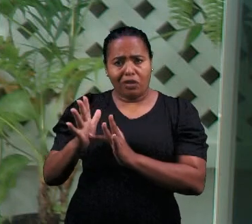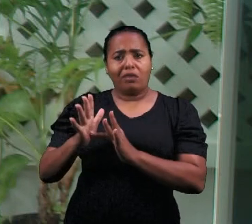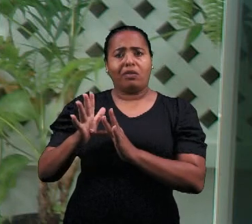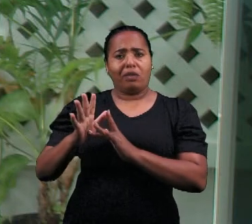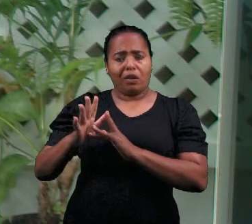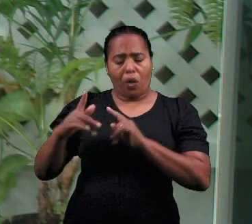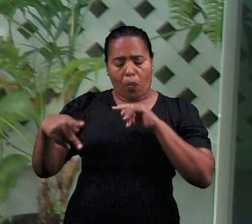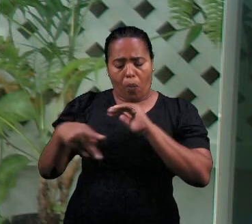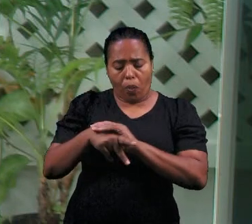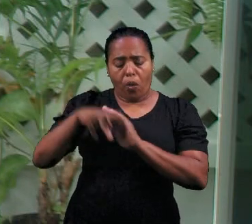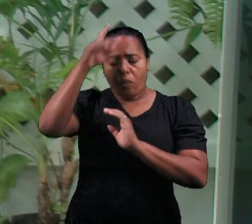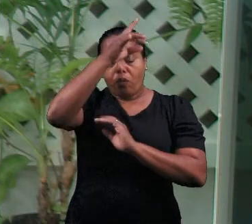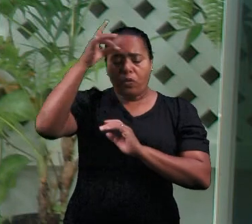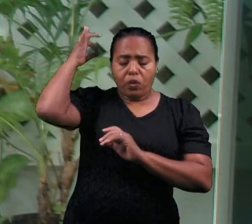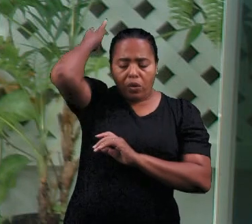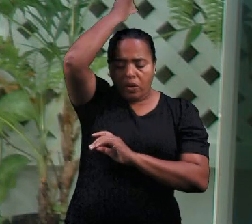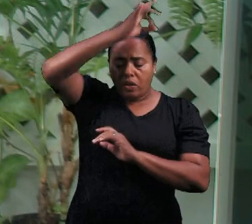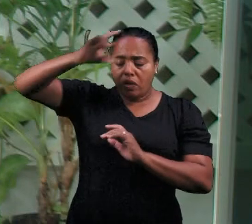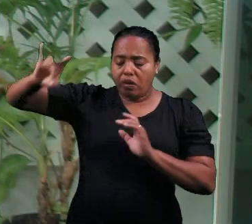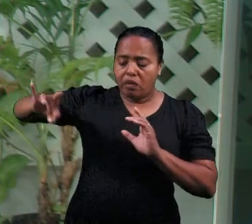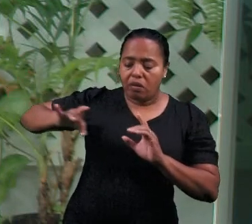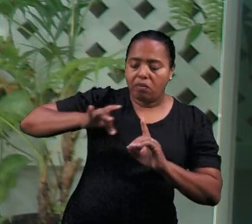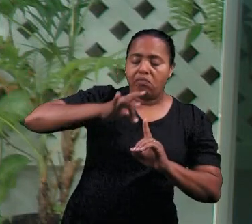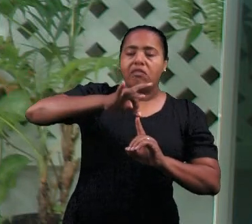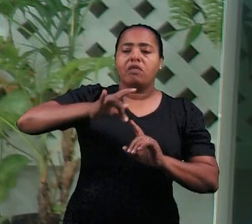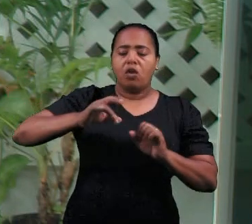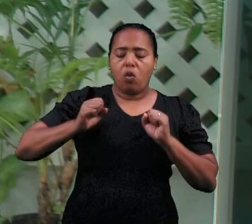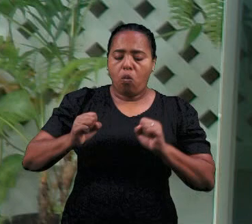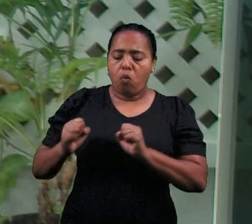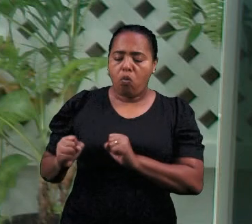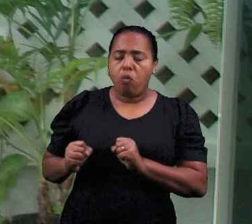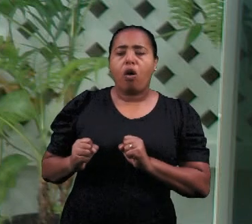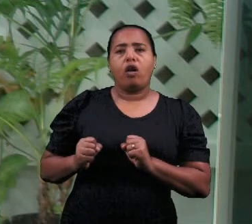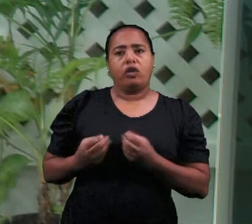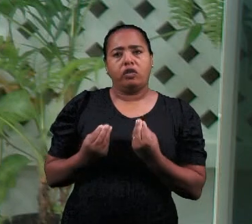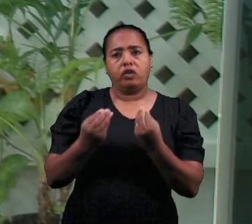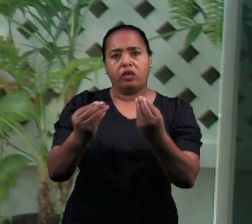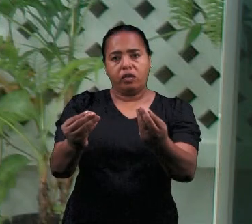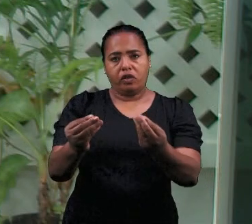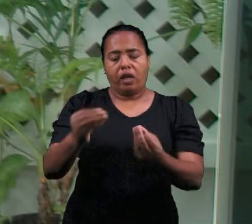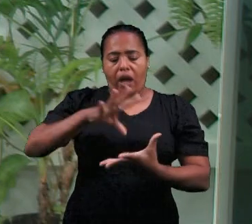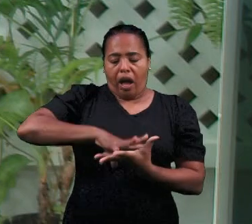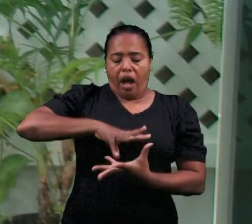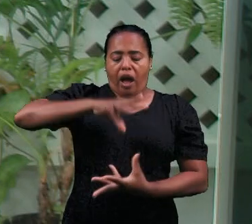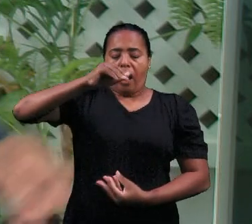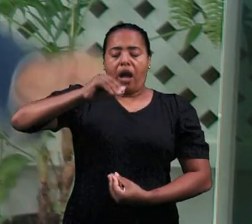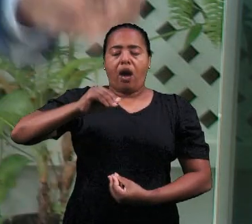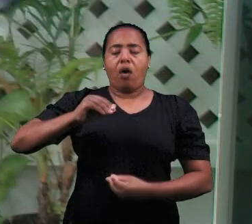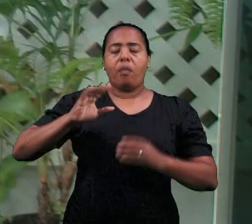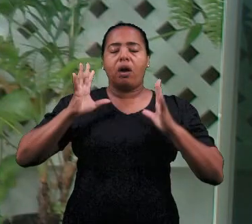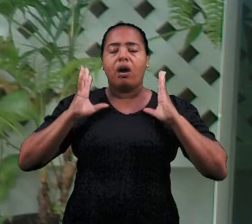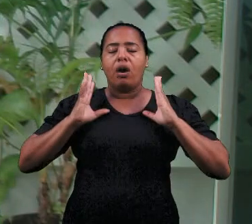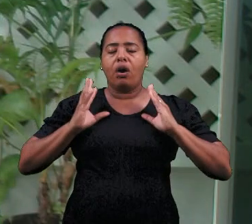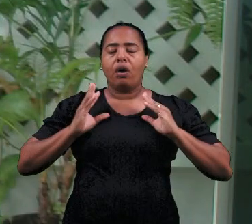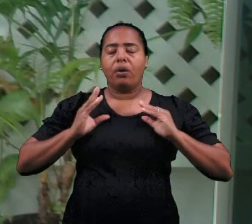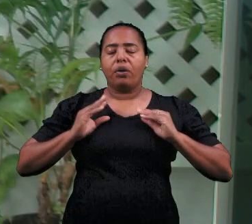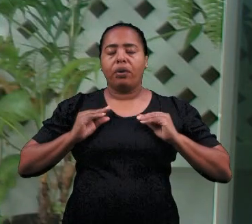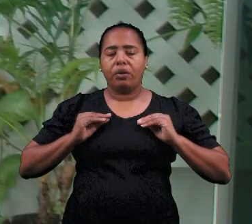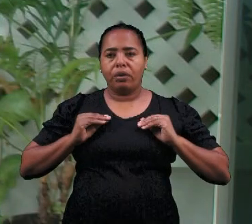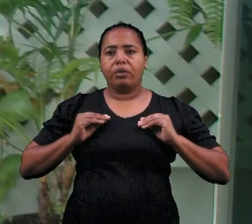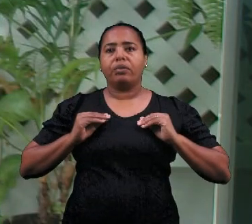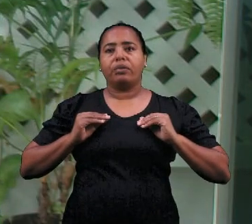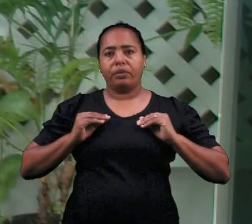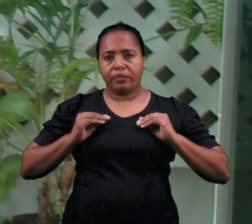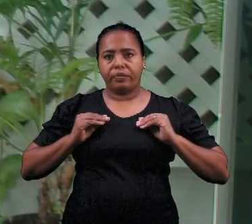de celui qui peut toutes choses, qui est l'Esprit de Jésus, qui est Jésus, qui peut toutes